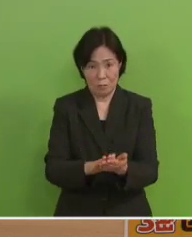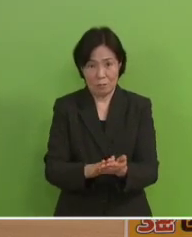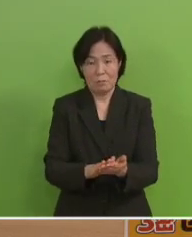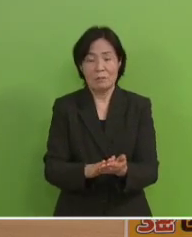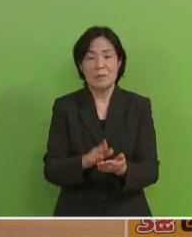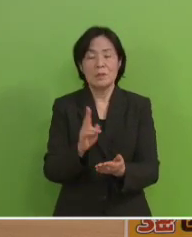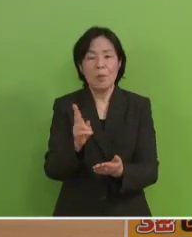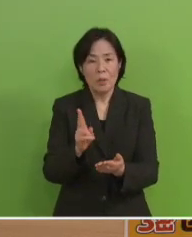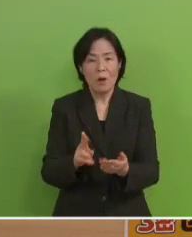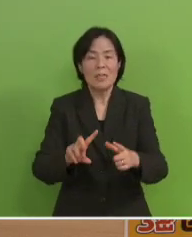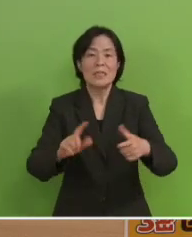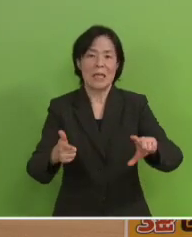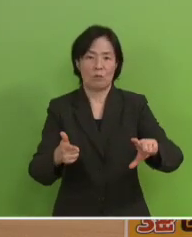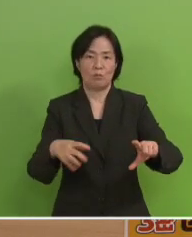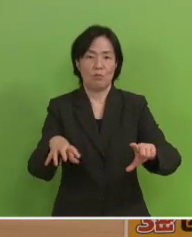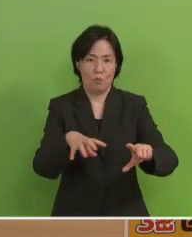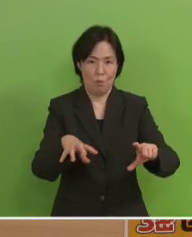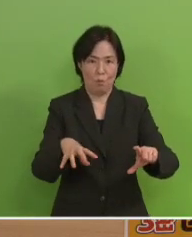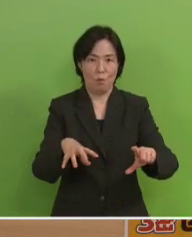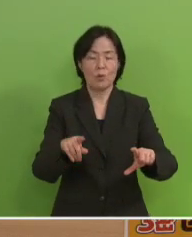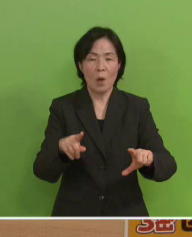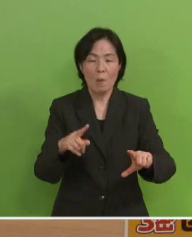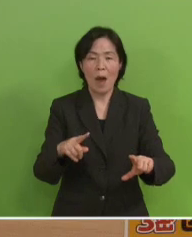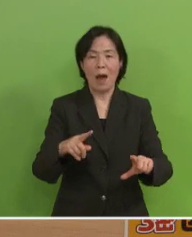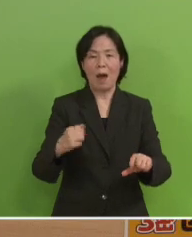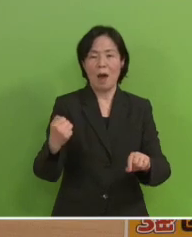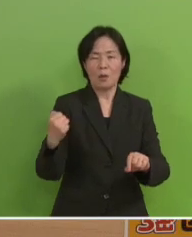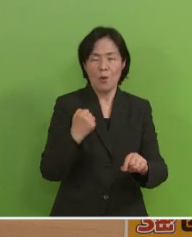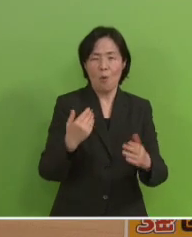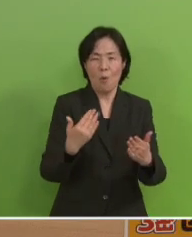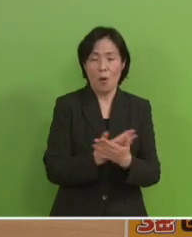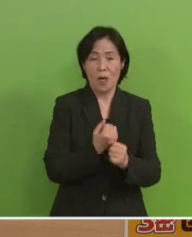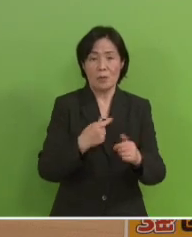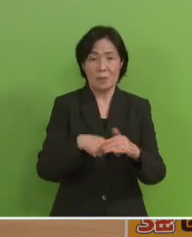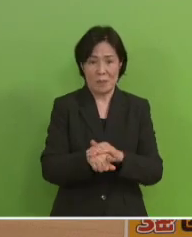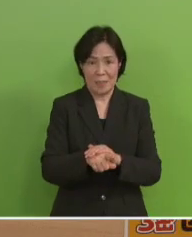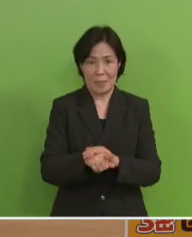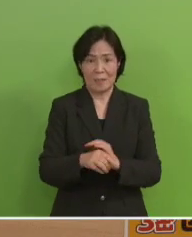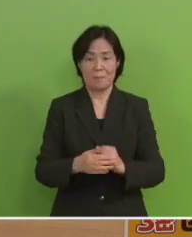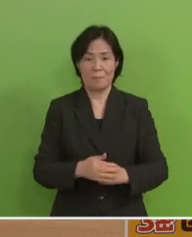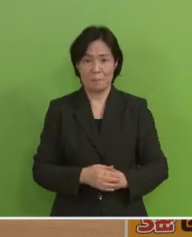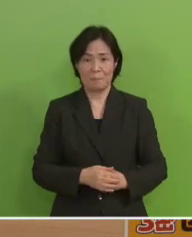星権限を強化するということでありますからもう